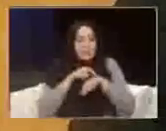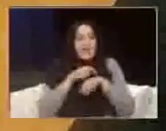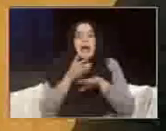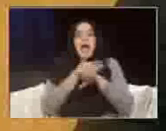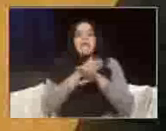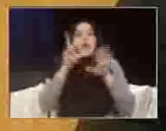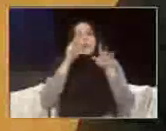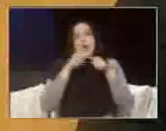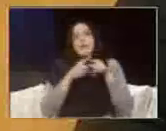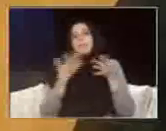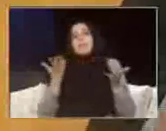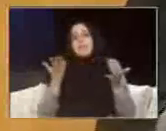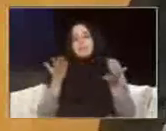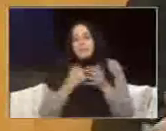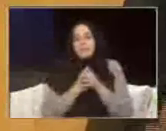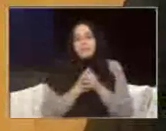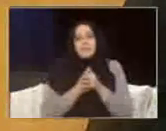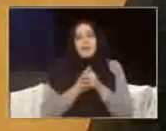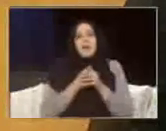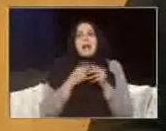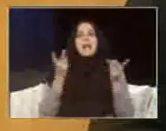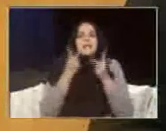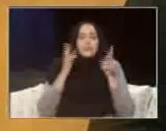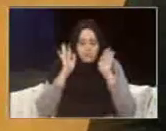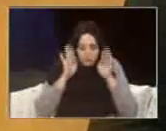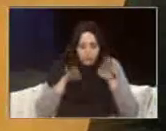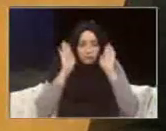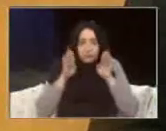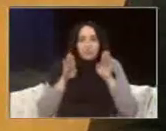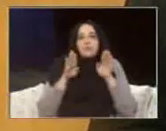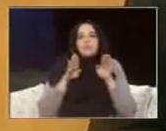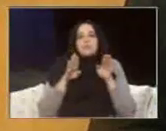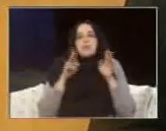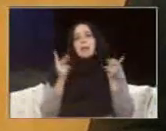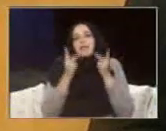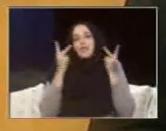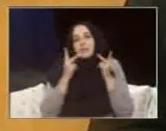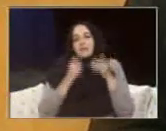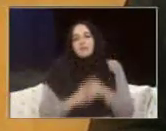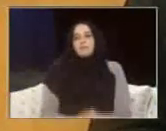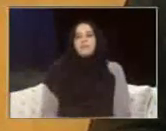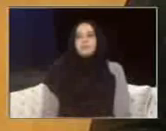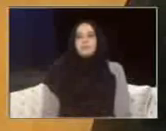طلوع الشمس. ولو ركعات خفيفه. تجتهد بقدر الامكان.